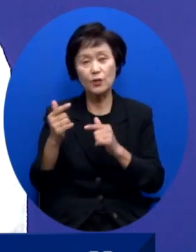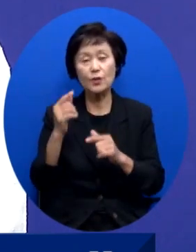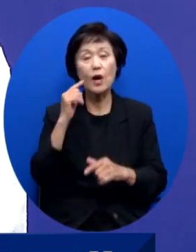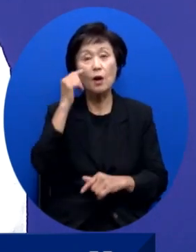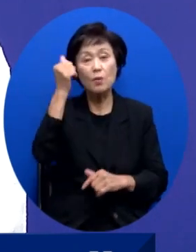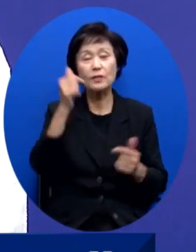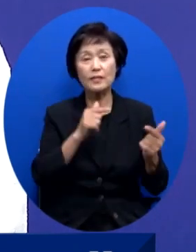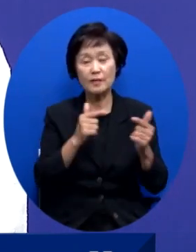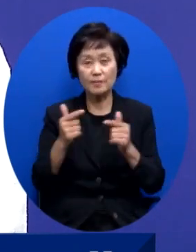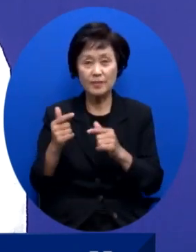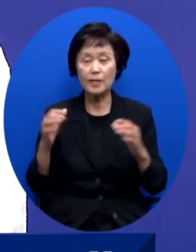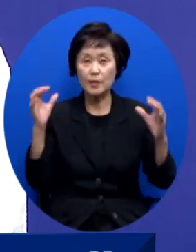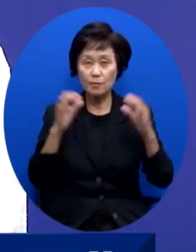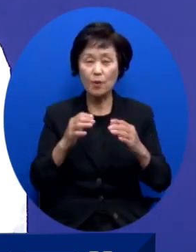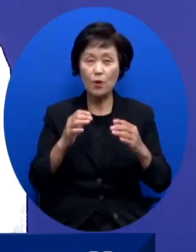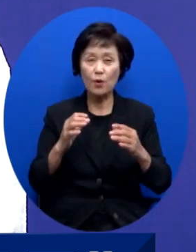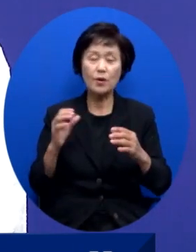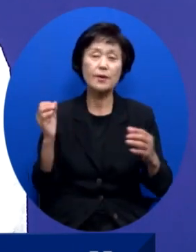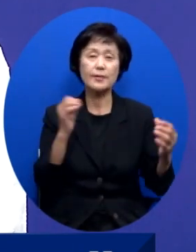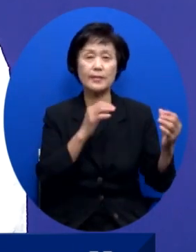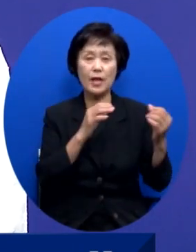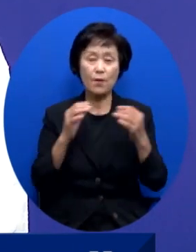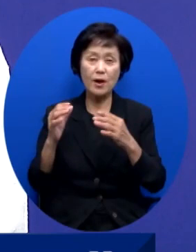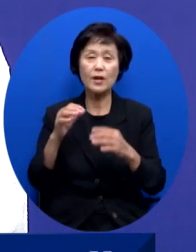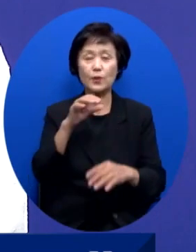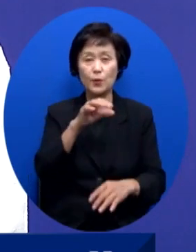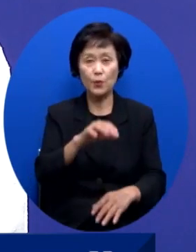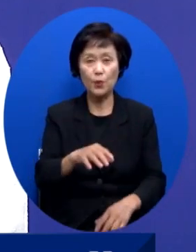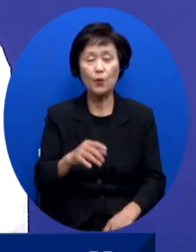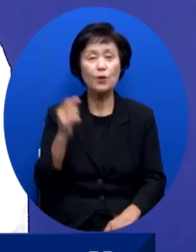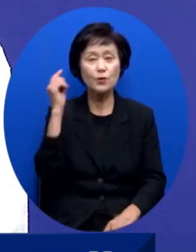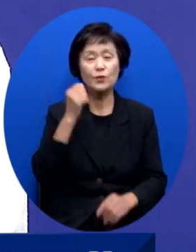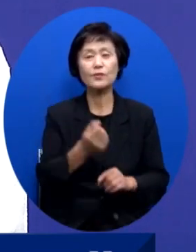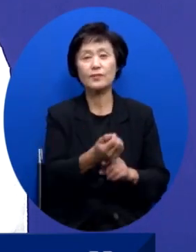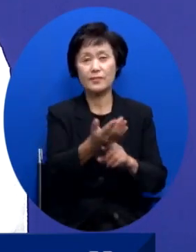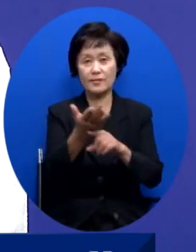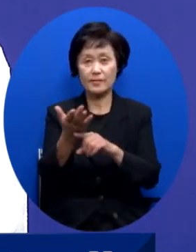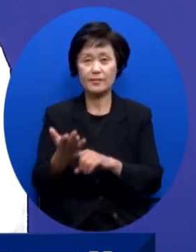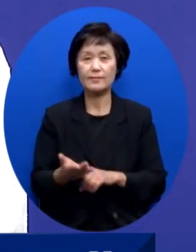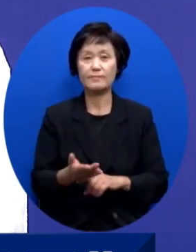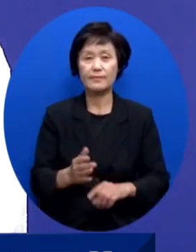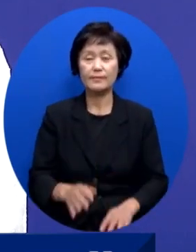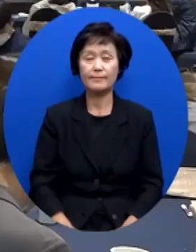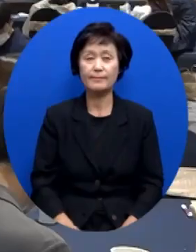털어놓고 솔직한 이야기를 나누는 자리가 마련됐다고 하는데요. 이현지 기자가 취재했습니다.